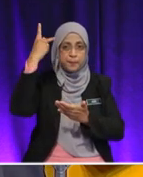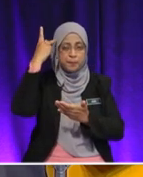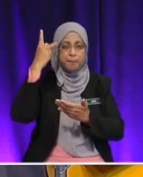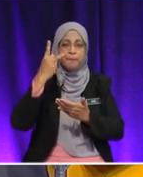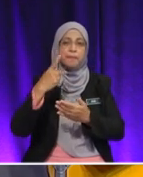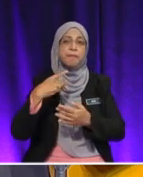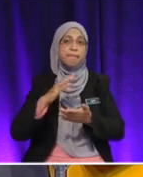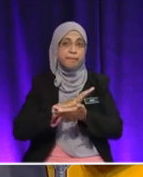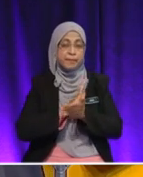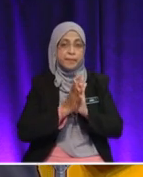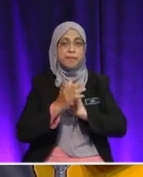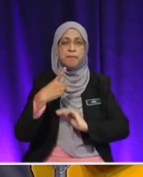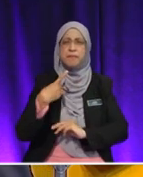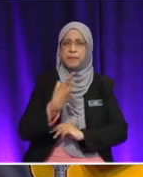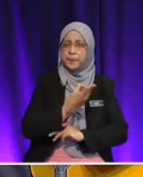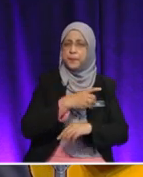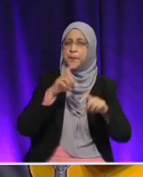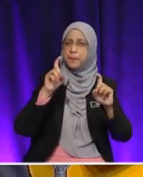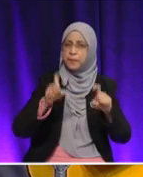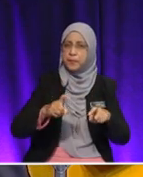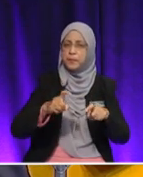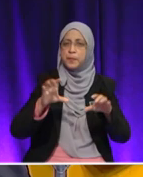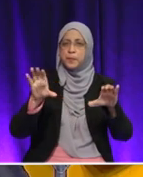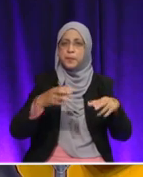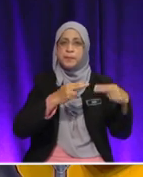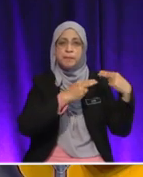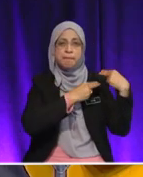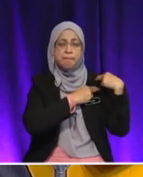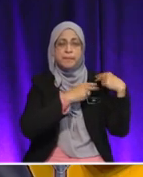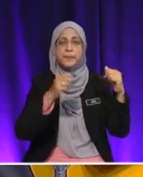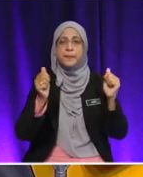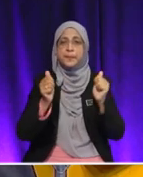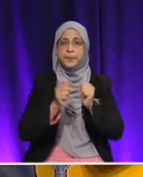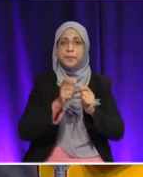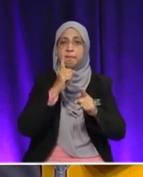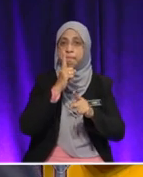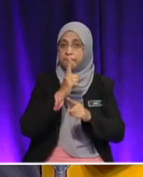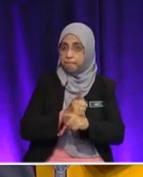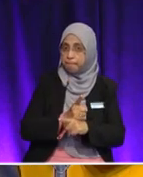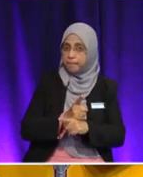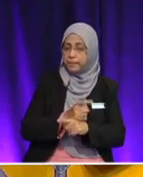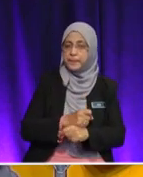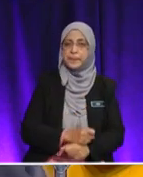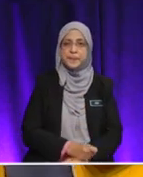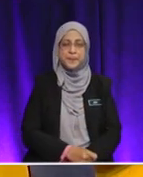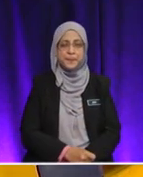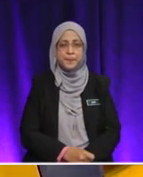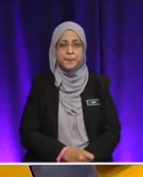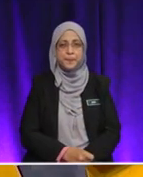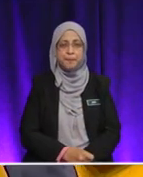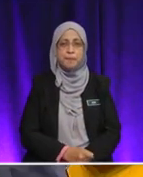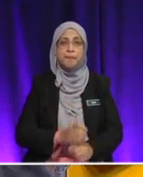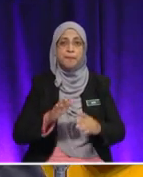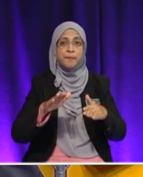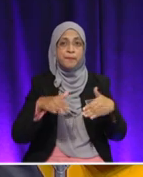warga negara perlu melaksanakan tanggung jawab kita dengan betul dan sempurna oke yang pertama